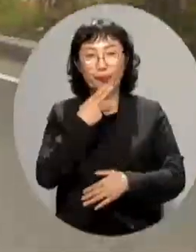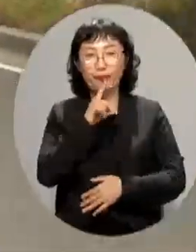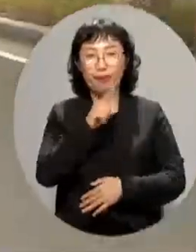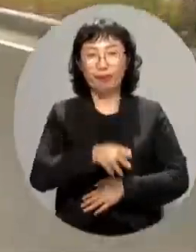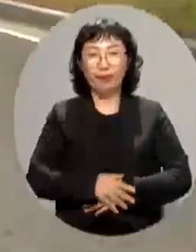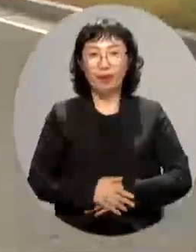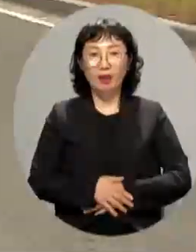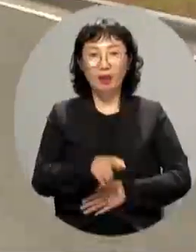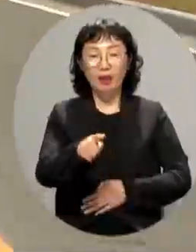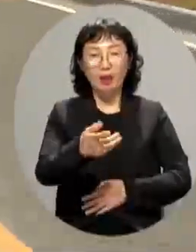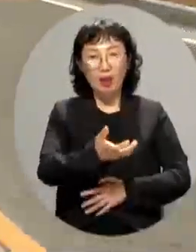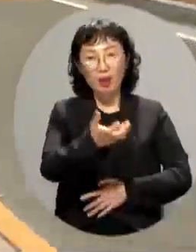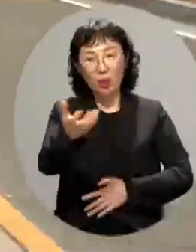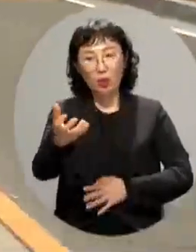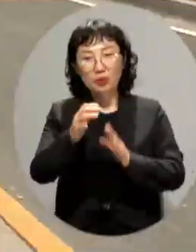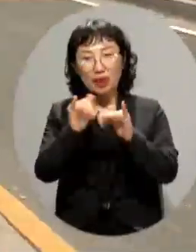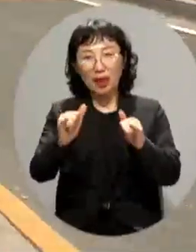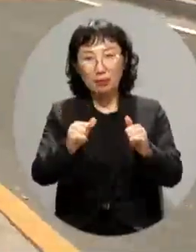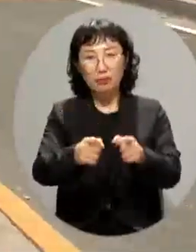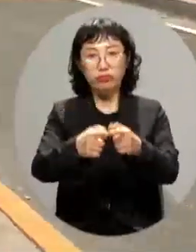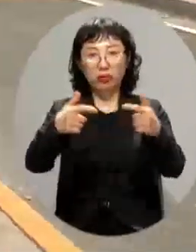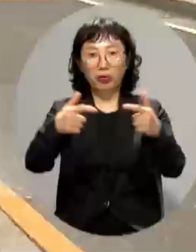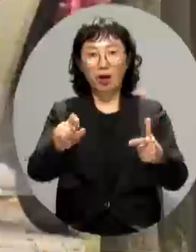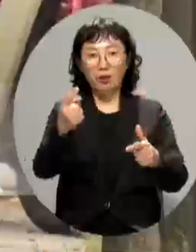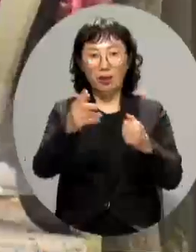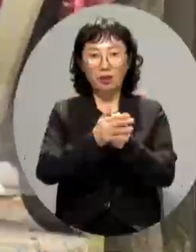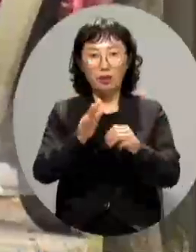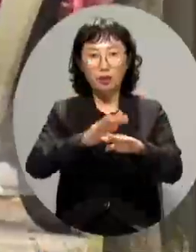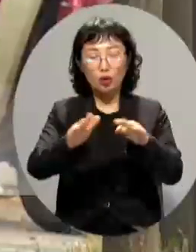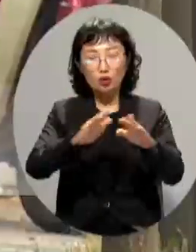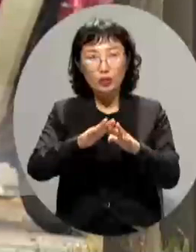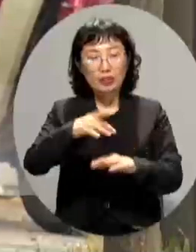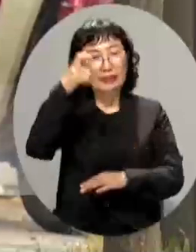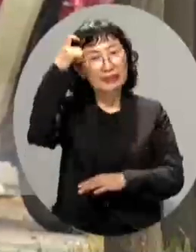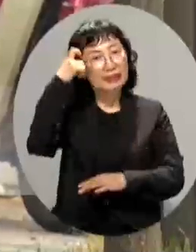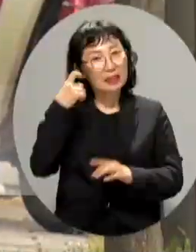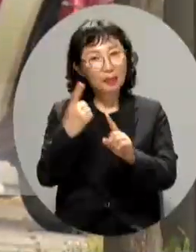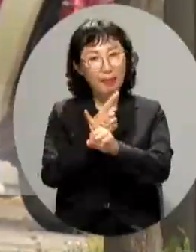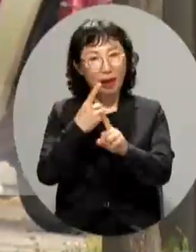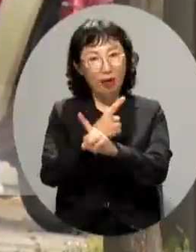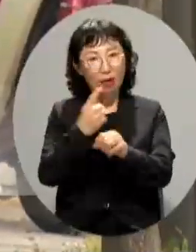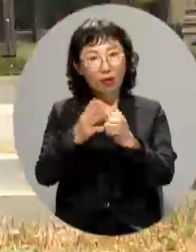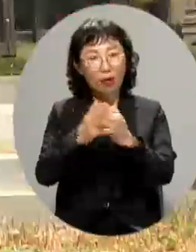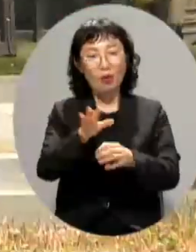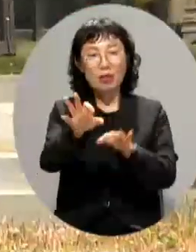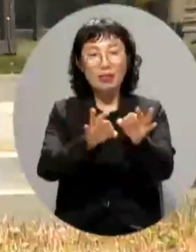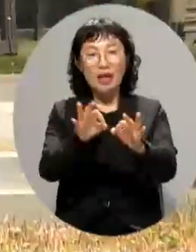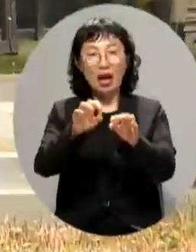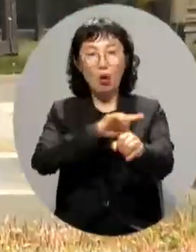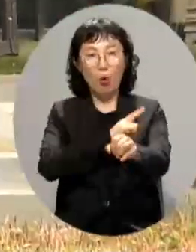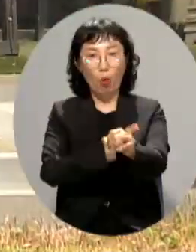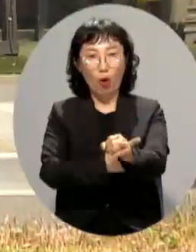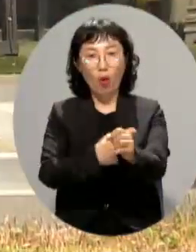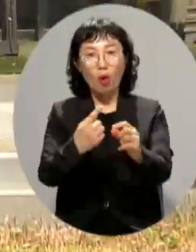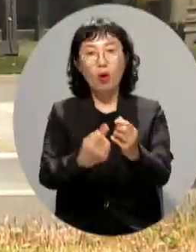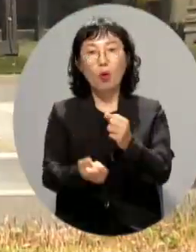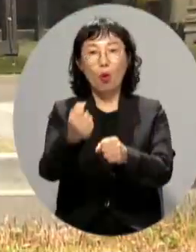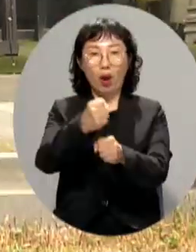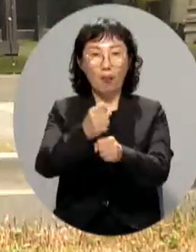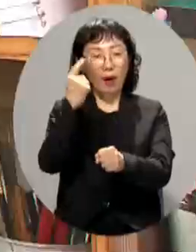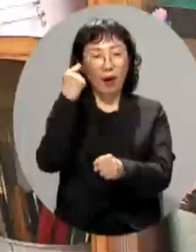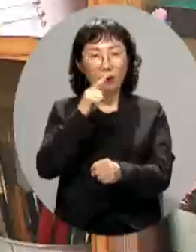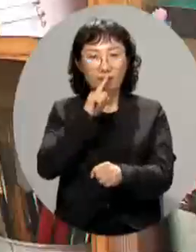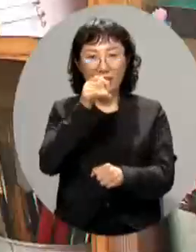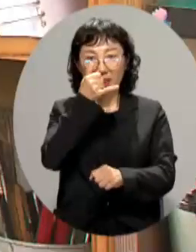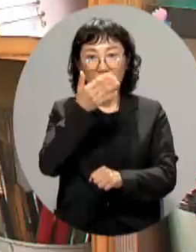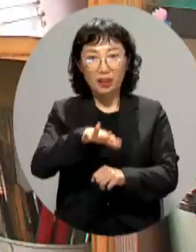특히 유동인구 증가를 통해 전주의 이미지 개선과 지역 상권 회복이라는 원래 사업 취지도 무색해지고 있습니다.